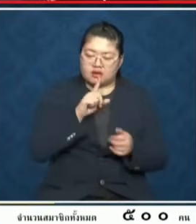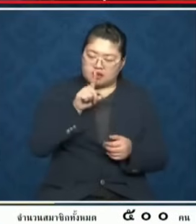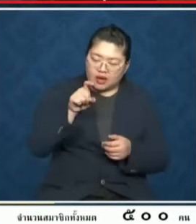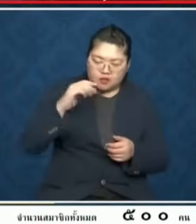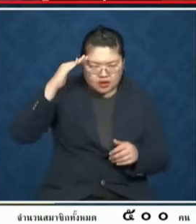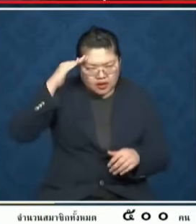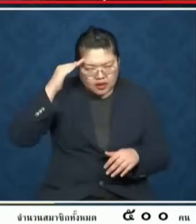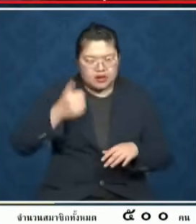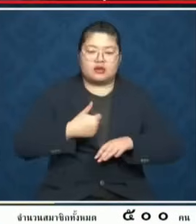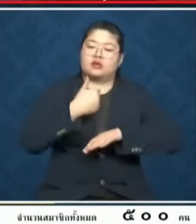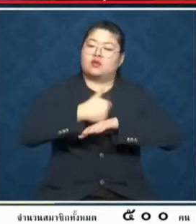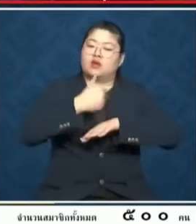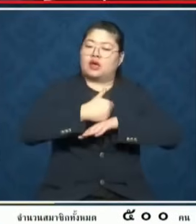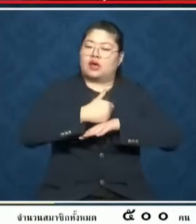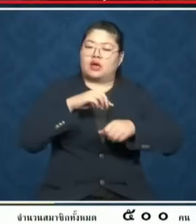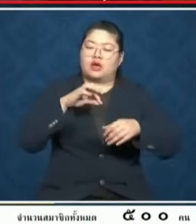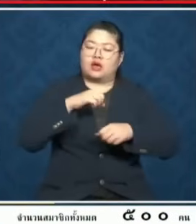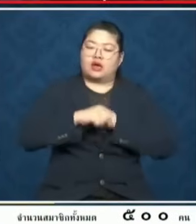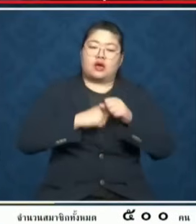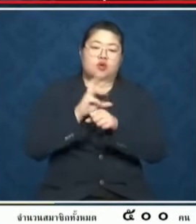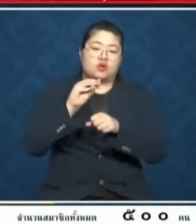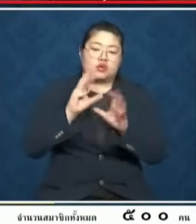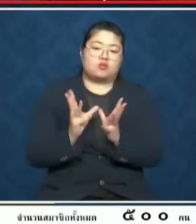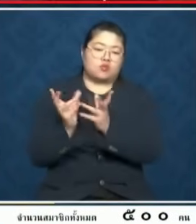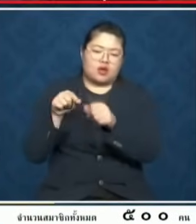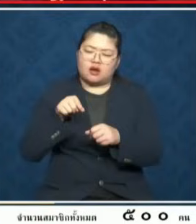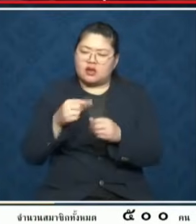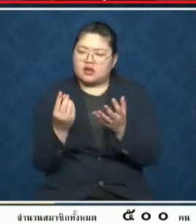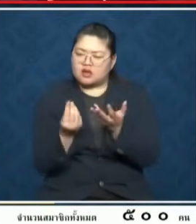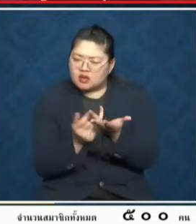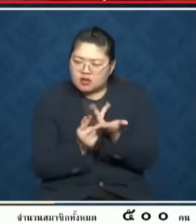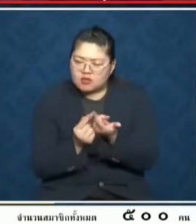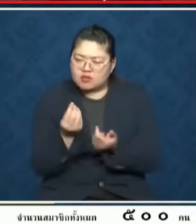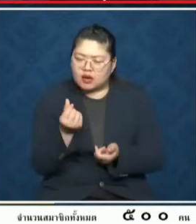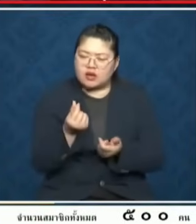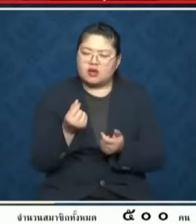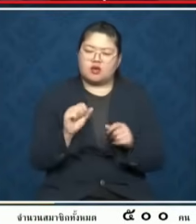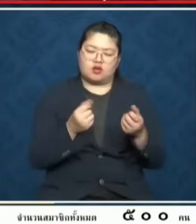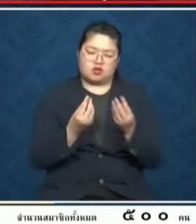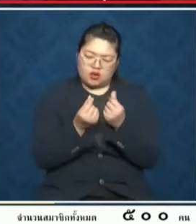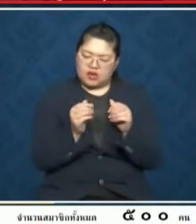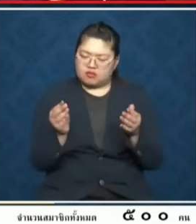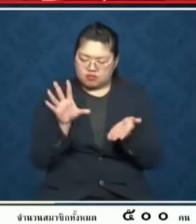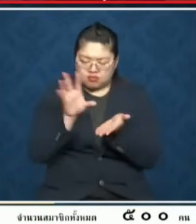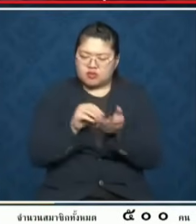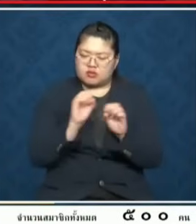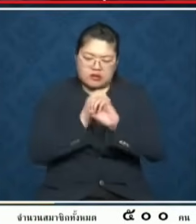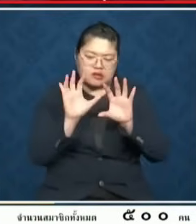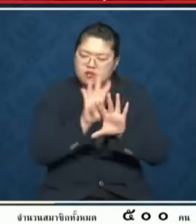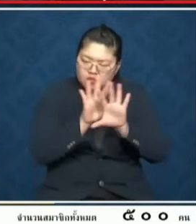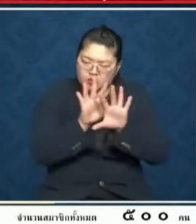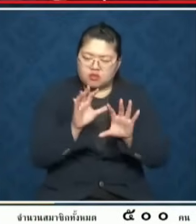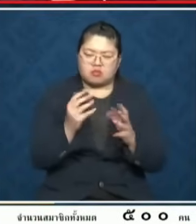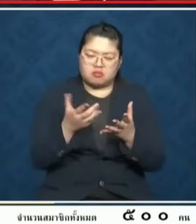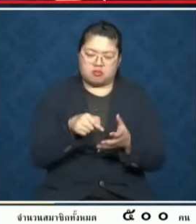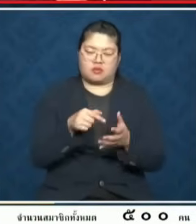มีนายพลที่เกษียณแล้วเท่าไหร่แต่ก็ไม่มีตัวเลขที่เป็นรูปธรรมชัดเจนและไม่เคยปรากฏนะคะดังนั้นดิฉันจะอนุมาน